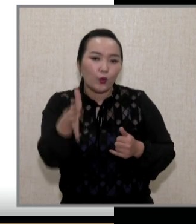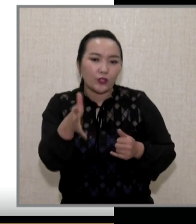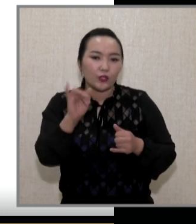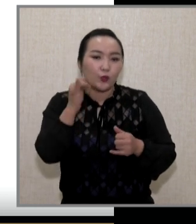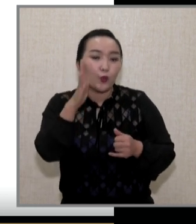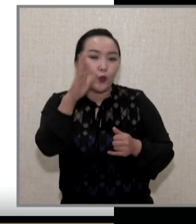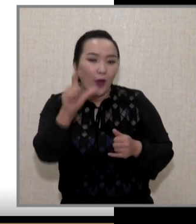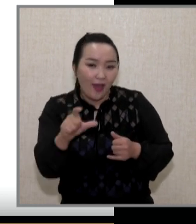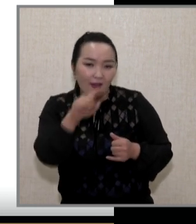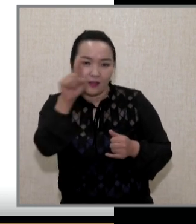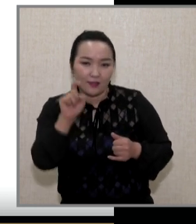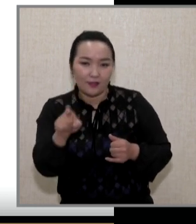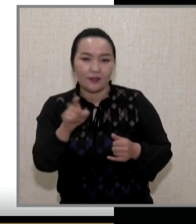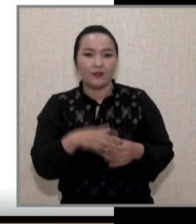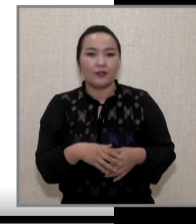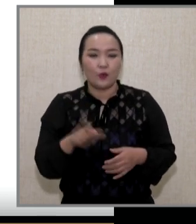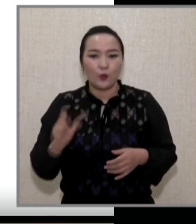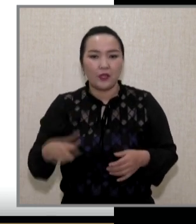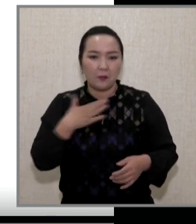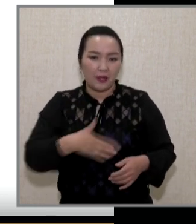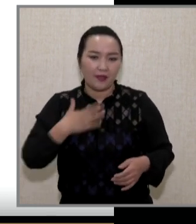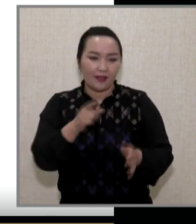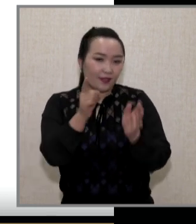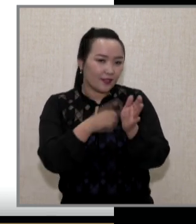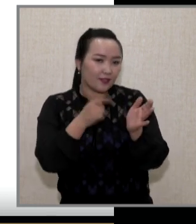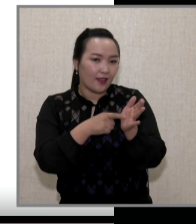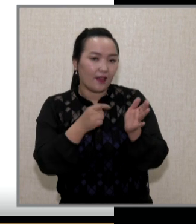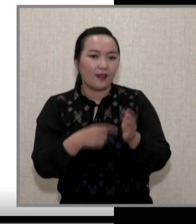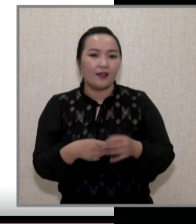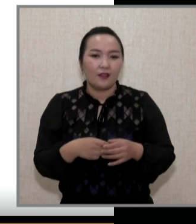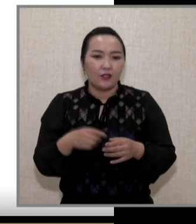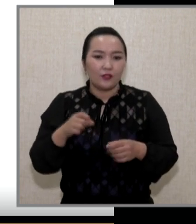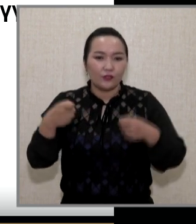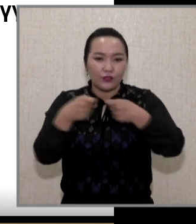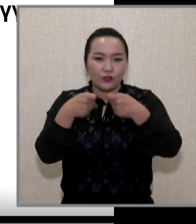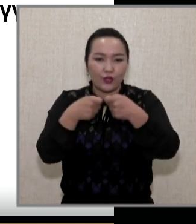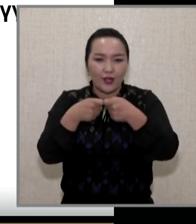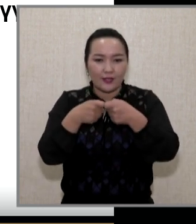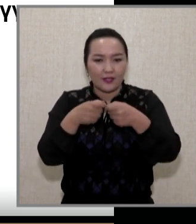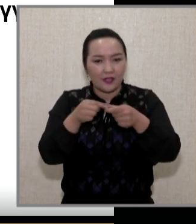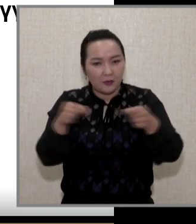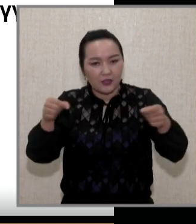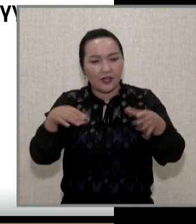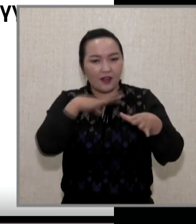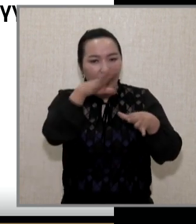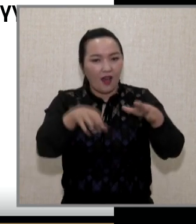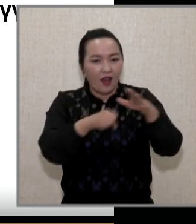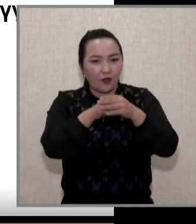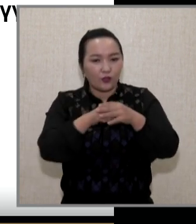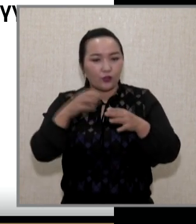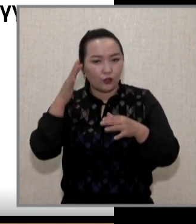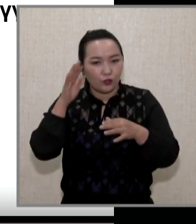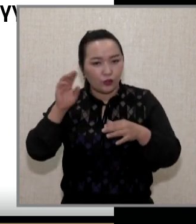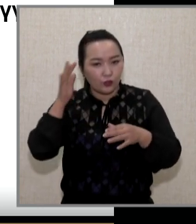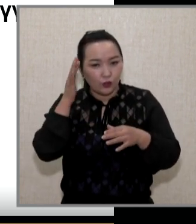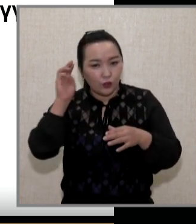агуулсан тодорхой аргаар боловсруулсан бүтээгдэхүүнүүдийг хоол хүнс гэж нэрлэдэг байх нэ. За тэгвэл манай монголчуудыг эрт дээр үеэс